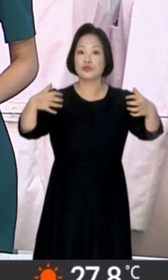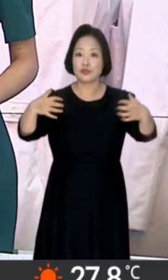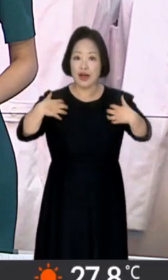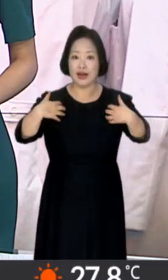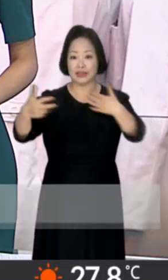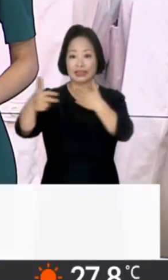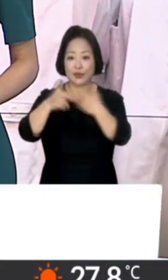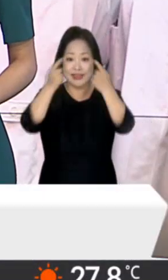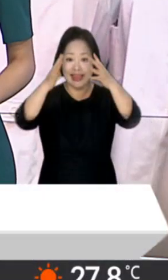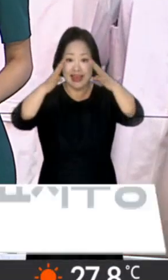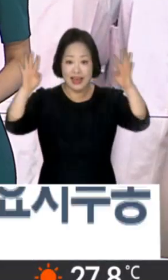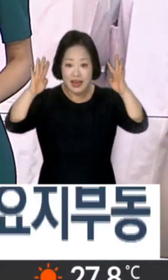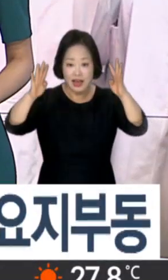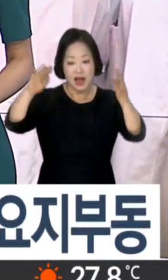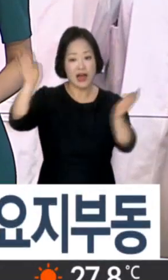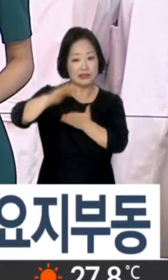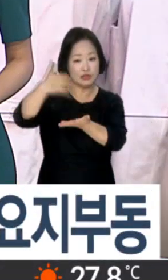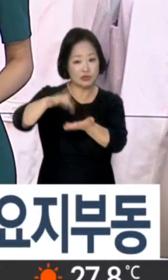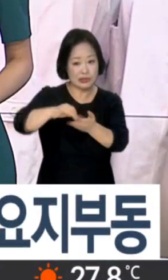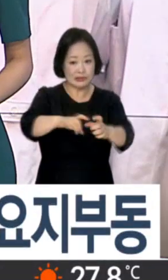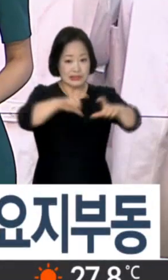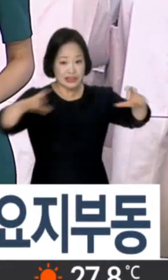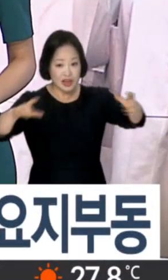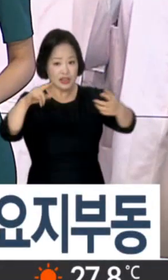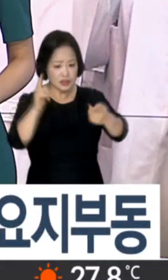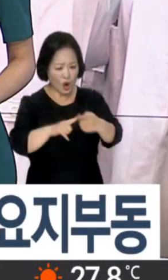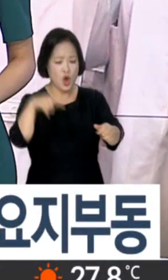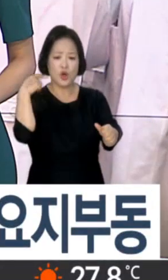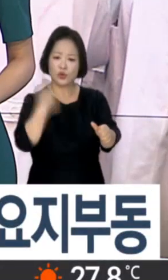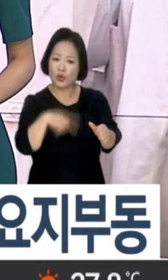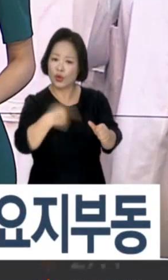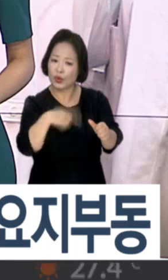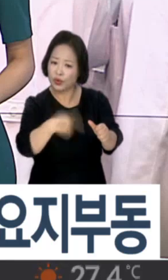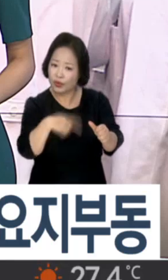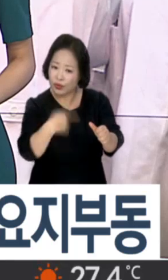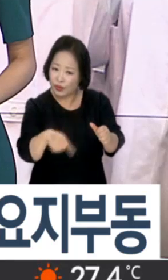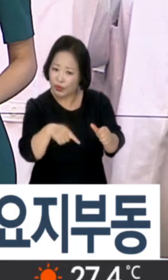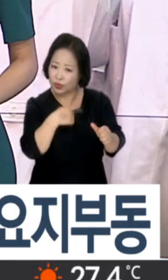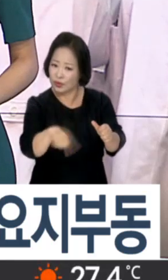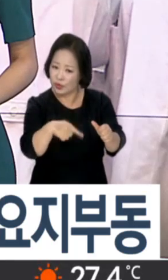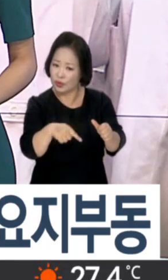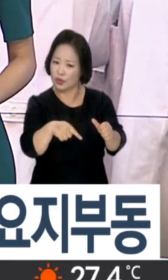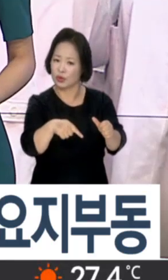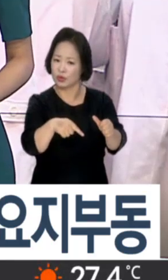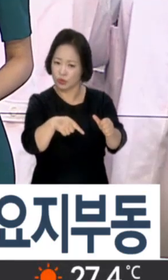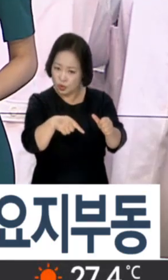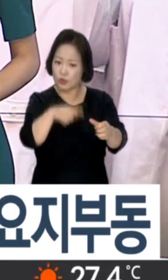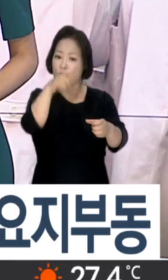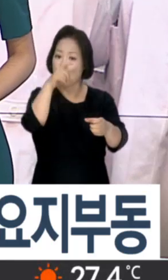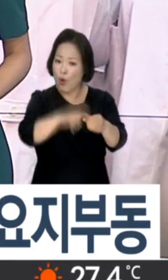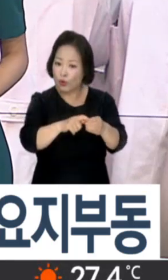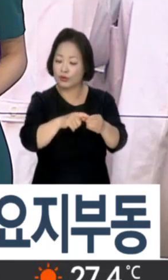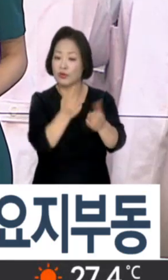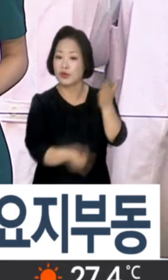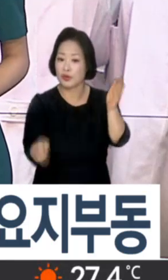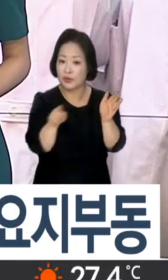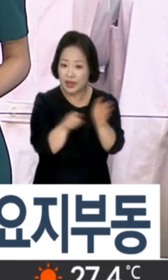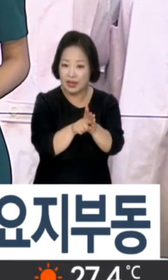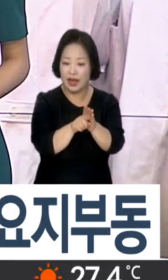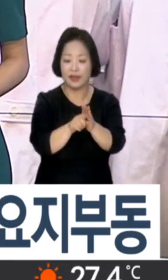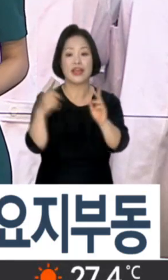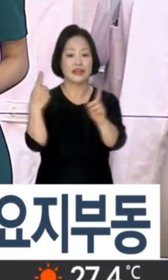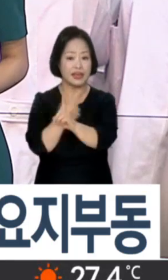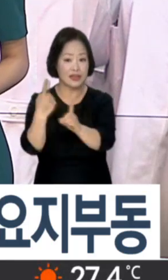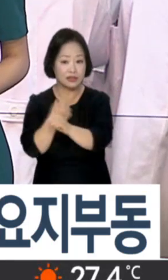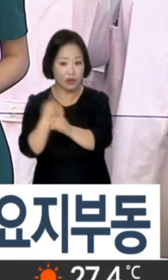네, 정부가 의과대 학 증원에 발맞춰서 교육의 질을 개선하기 위한 투자 방안을 발표했습니다. 네, 의대 교육 여건